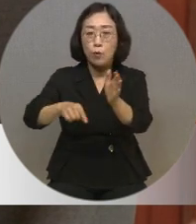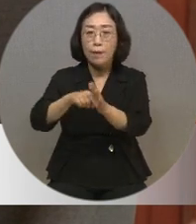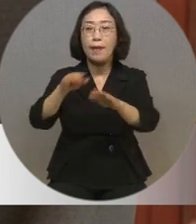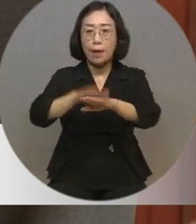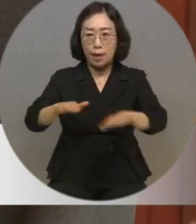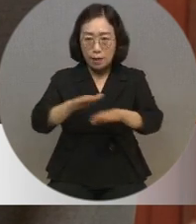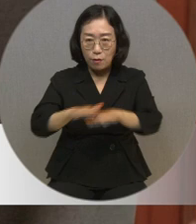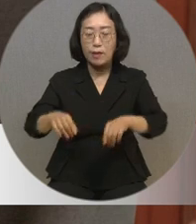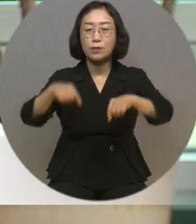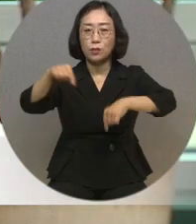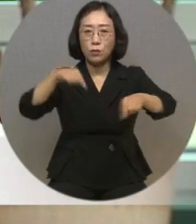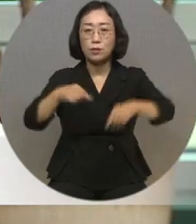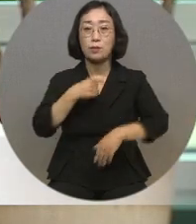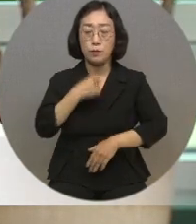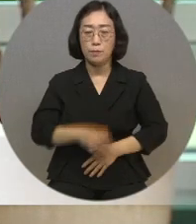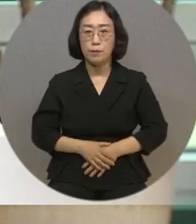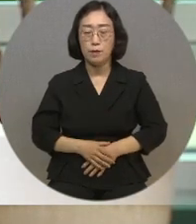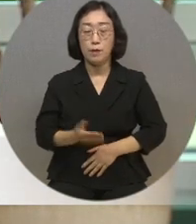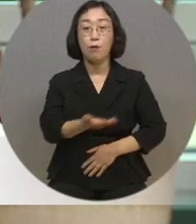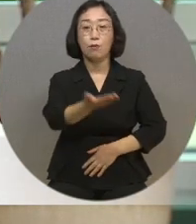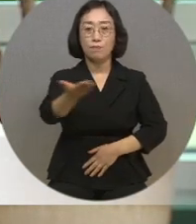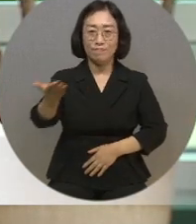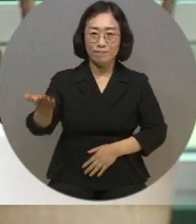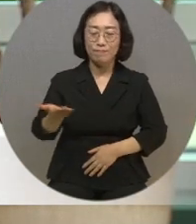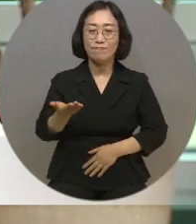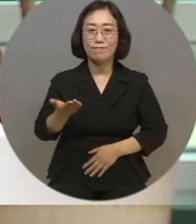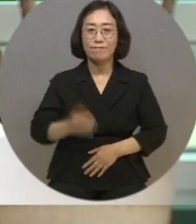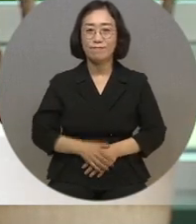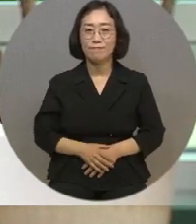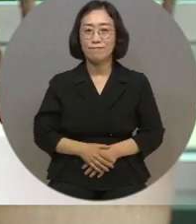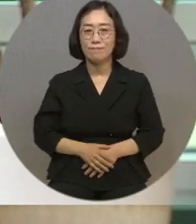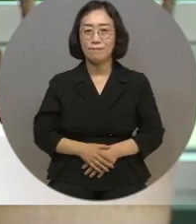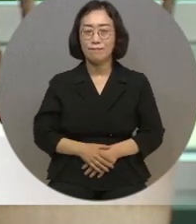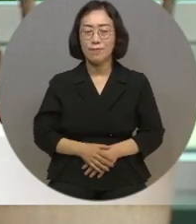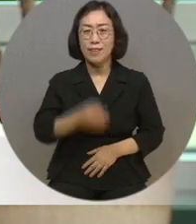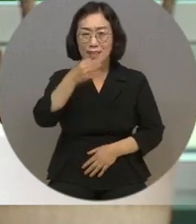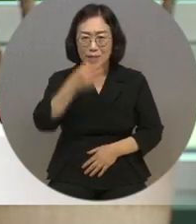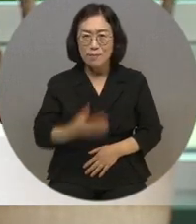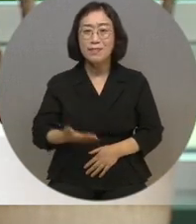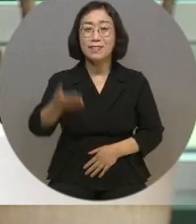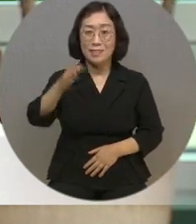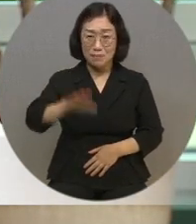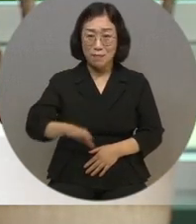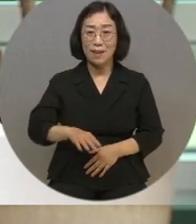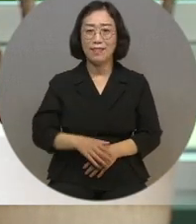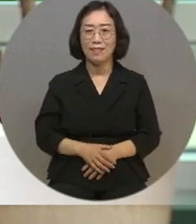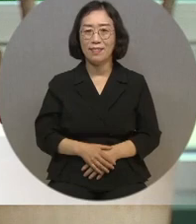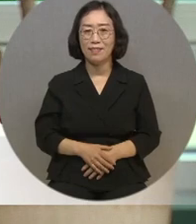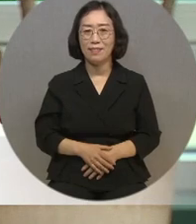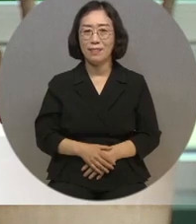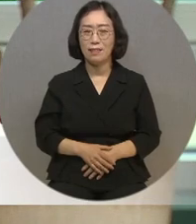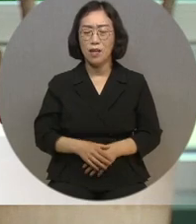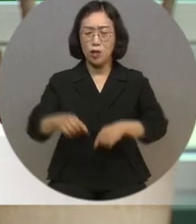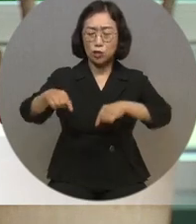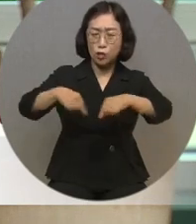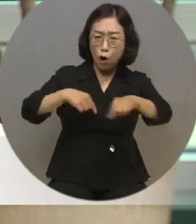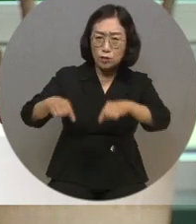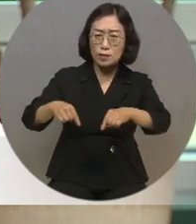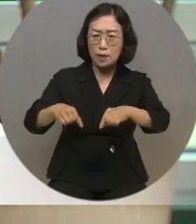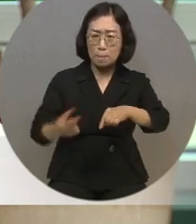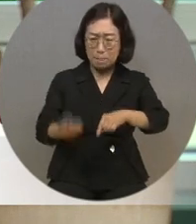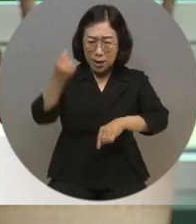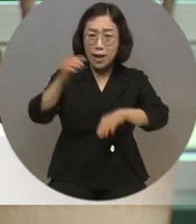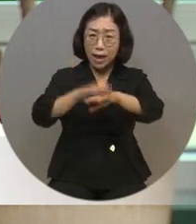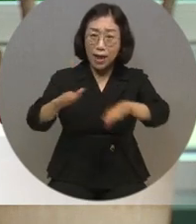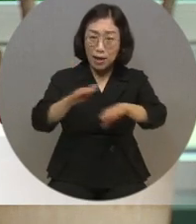정치를 해보려고 합니다. 시민 여러분들께서도 힘드시겠지만 정치가 해결할 수